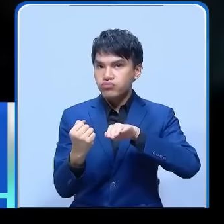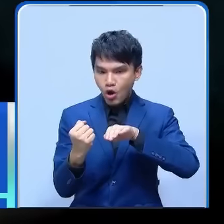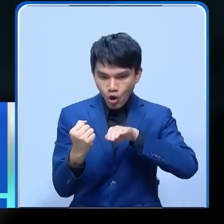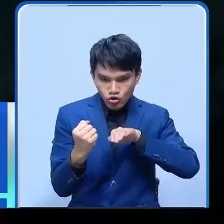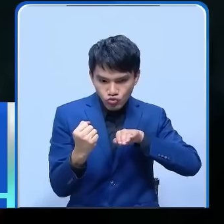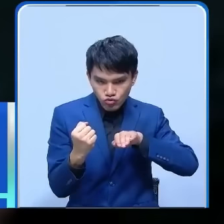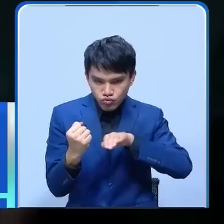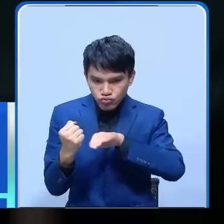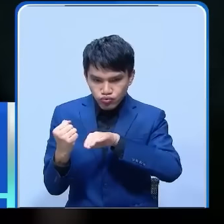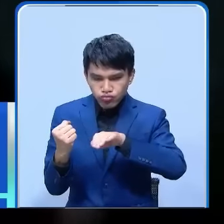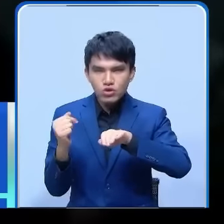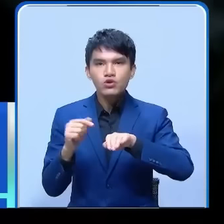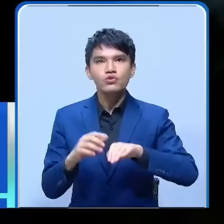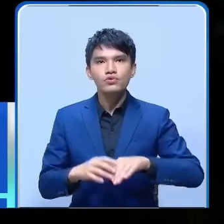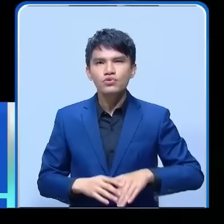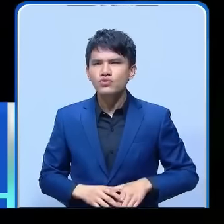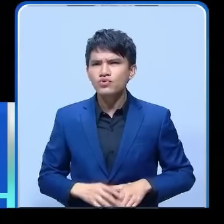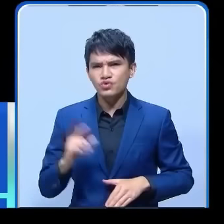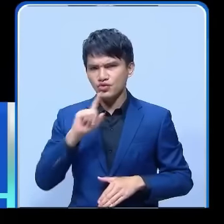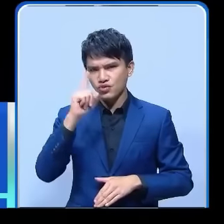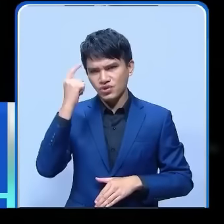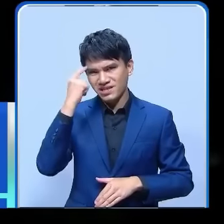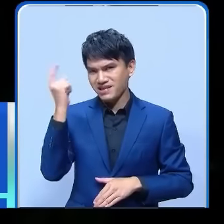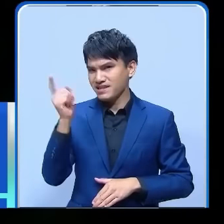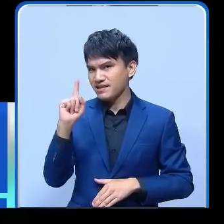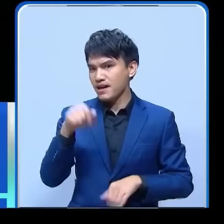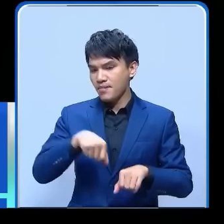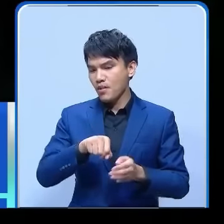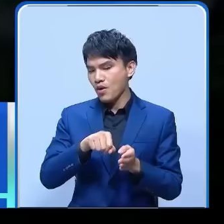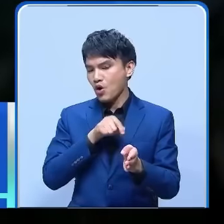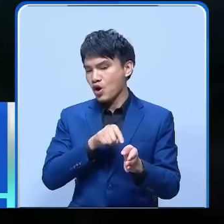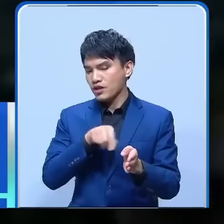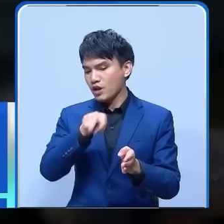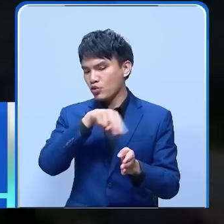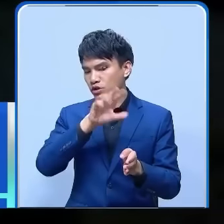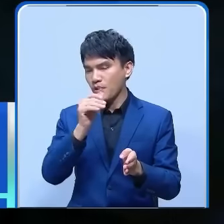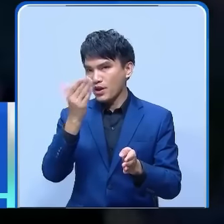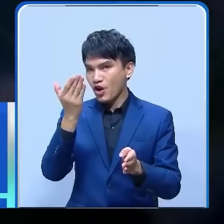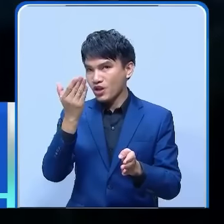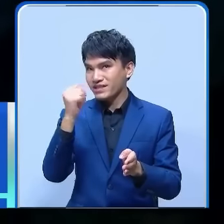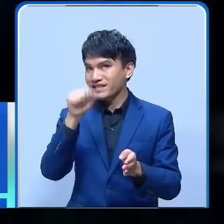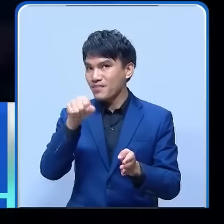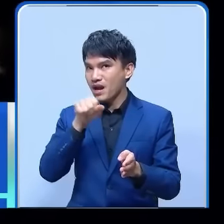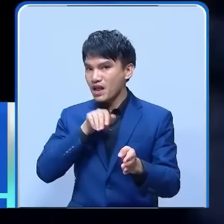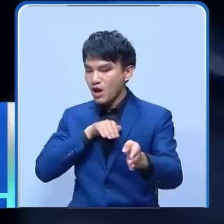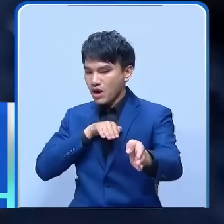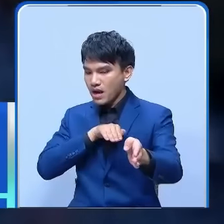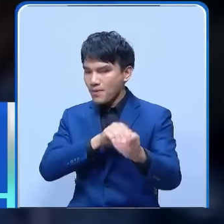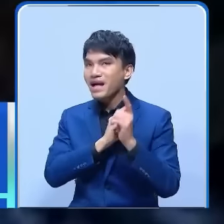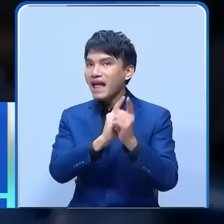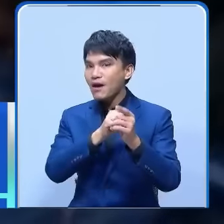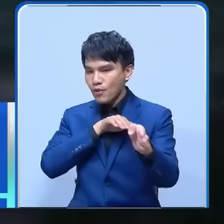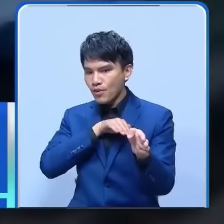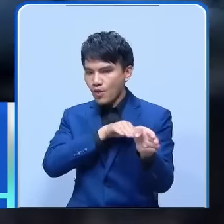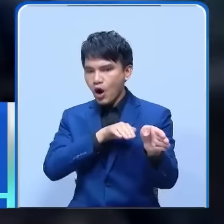จักรยานยนต์คันนี้มาเจ้าหน้าที่ก็มันเข้าทางแล้วว่ะหรือว่ามอเตอร์ไซค์เป็นหน่วยล่วงหน้าเป็นหน่วยลาดตระเวนมาดูก่อนดูลาดเราก็ขอตรวจค้นรถ